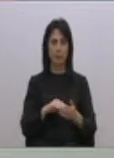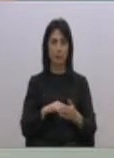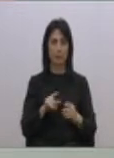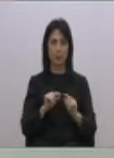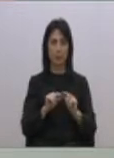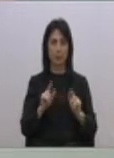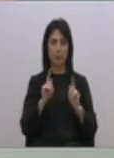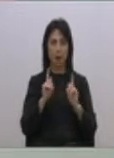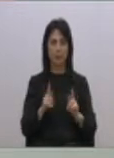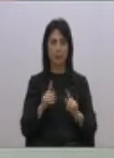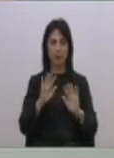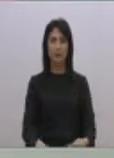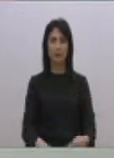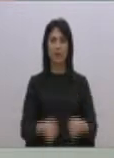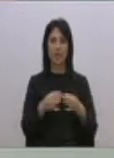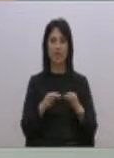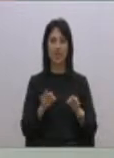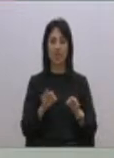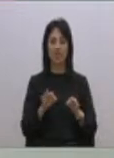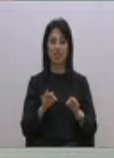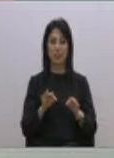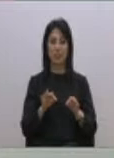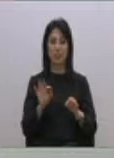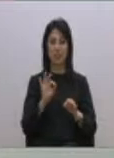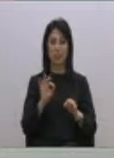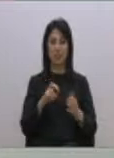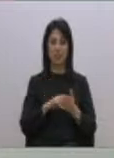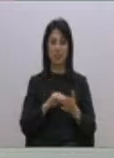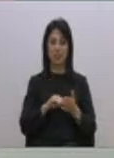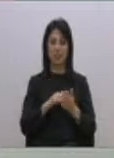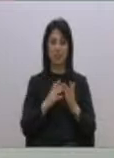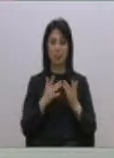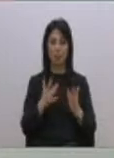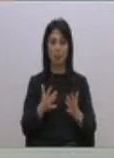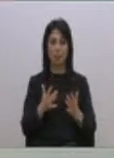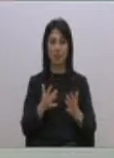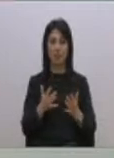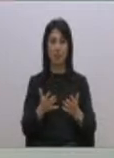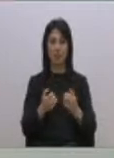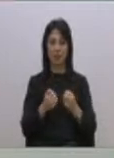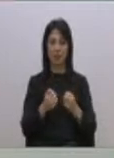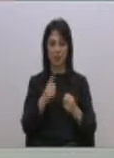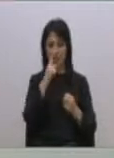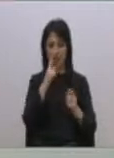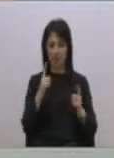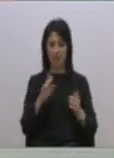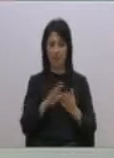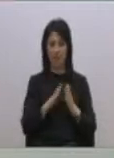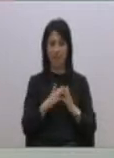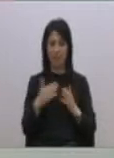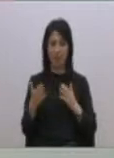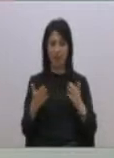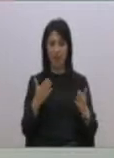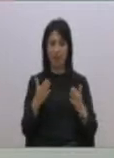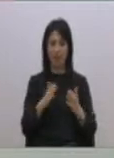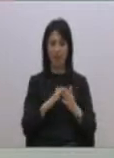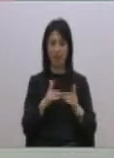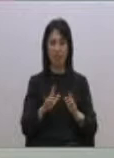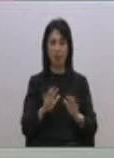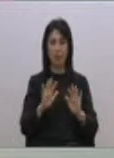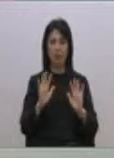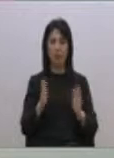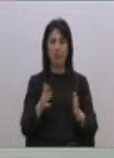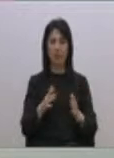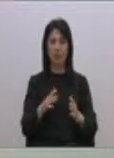Muhlis, Nasas, Vucen, Truvași, Paze, Cerii Lobiti, Mothonis, Mirevida, Nertiti, Suadaș, Careta, Șeutahme, Vucen,